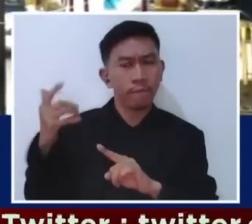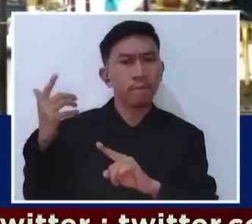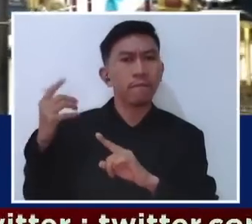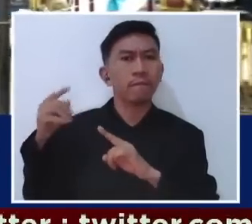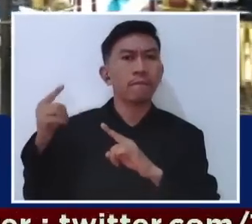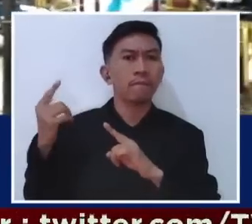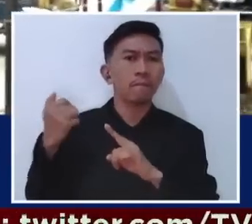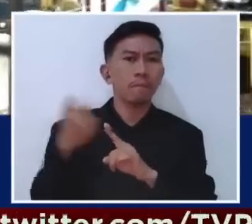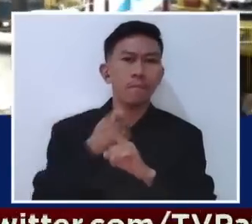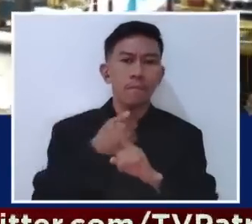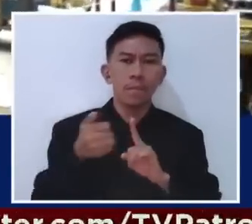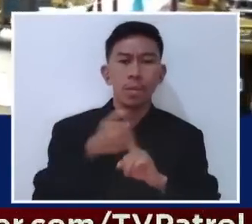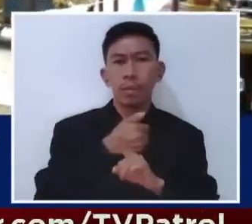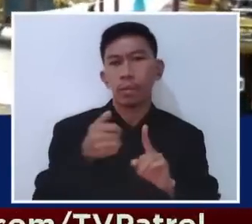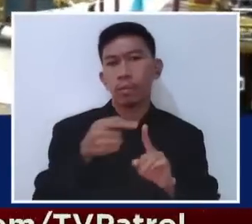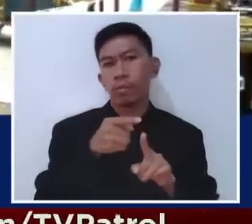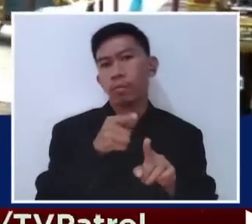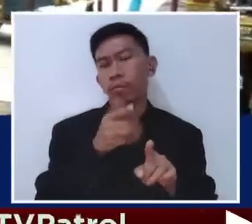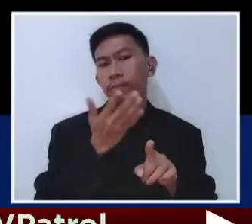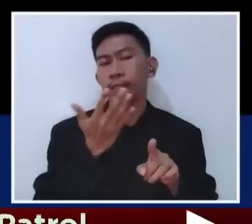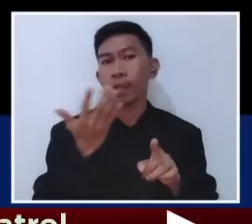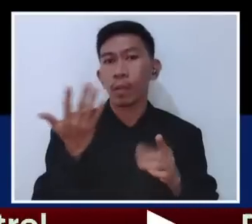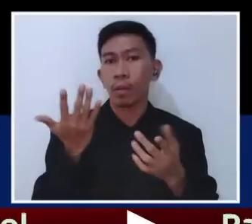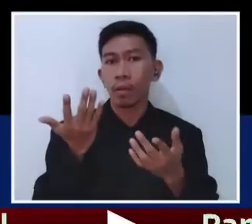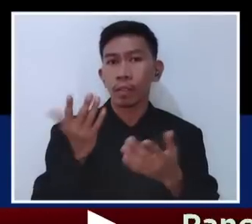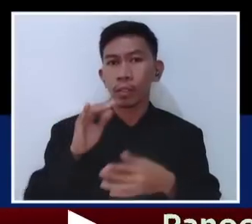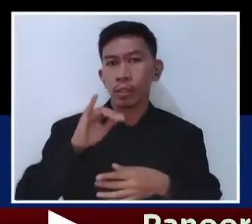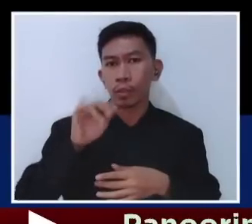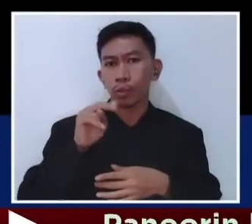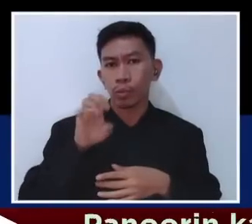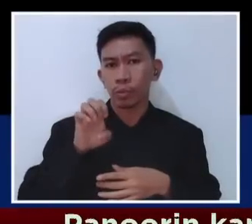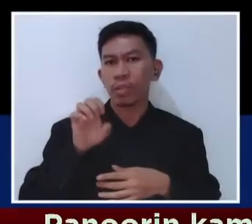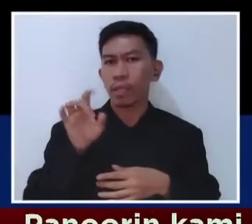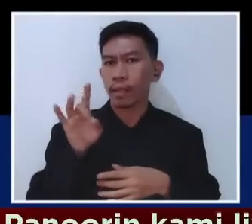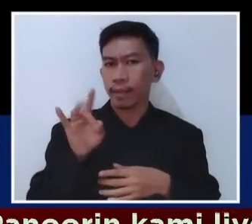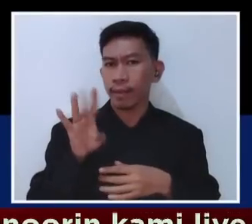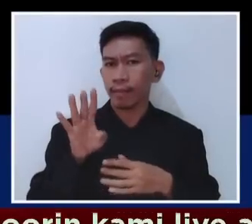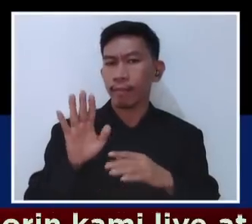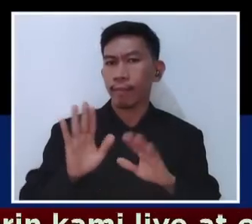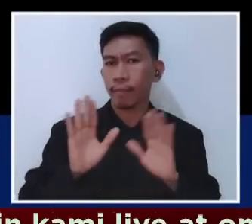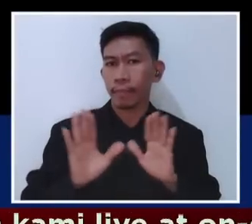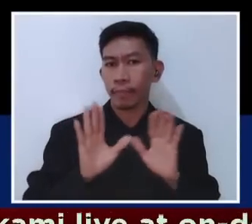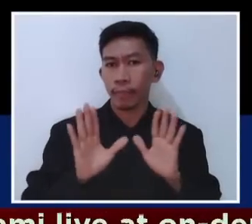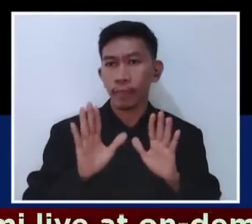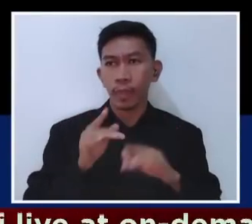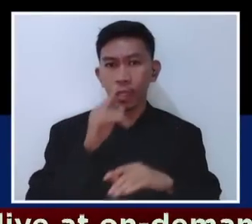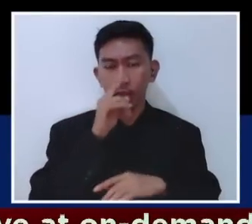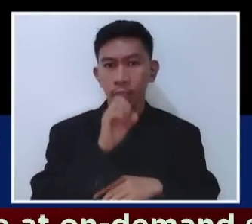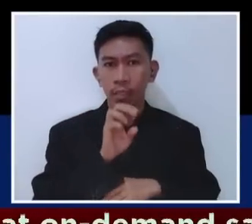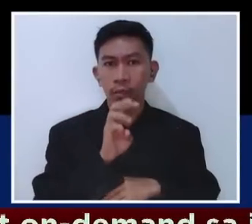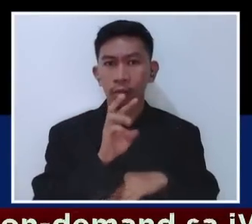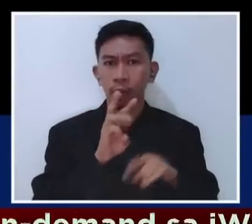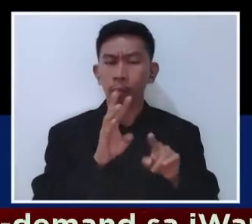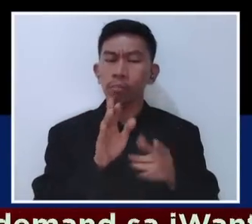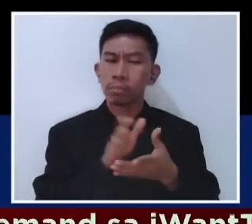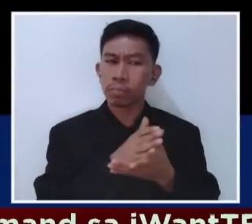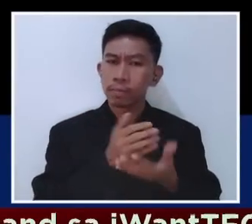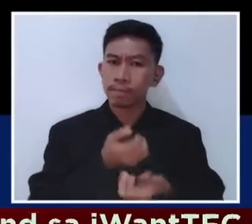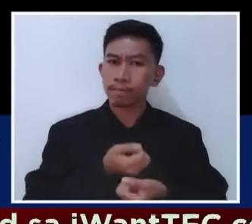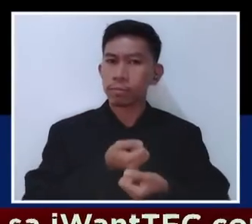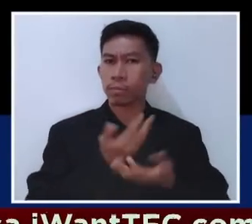sa Davao Occidental noong Linggo, June 18. Unang ibinahagi ng 16 anyos ang kanyang kwento sa social